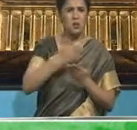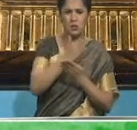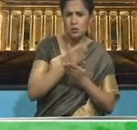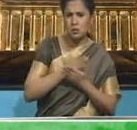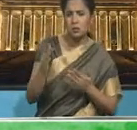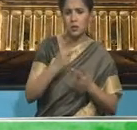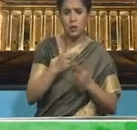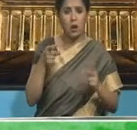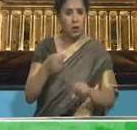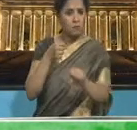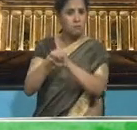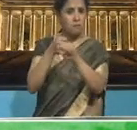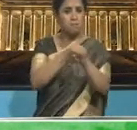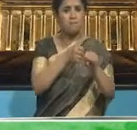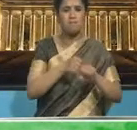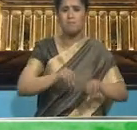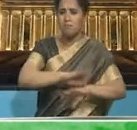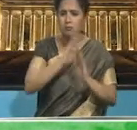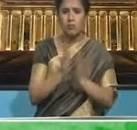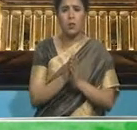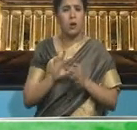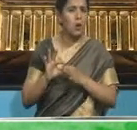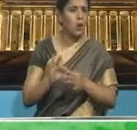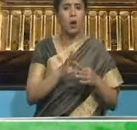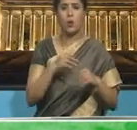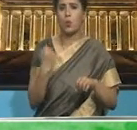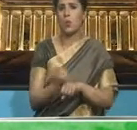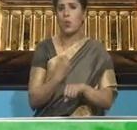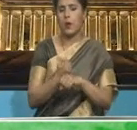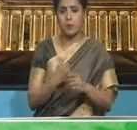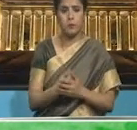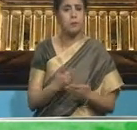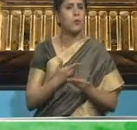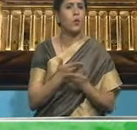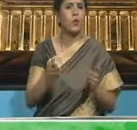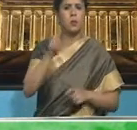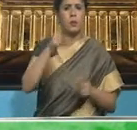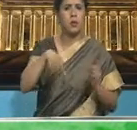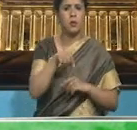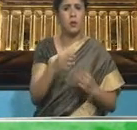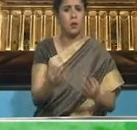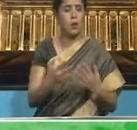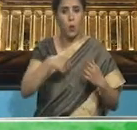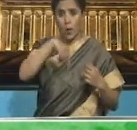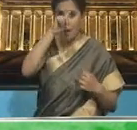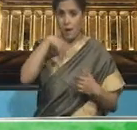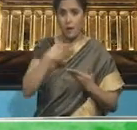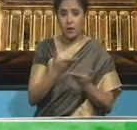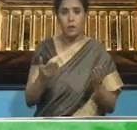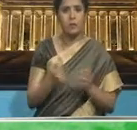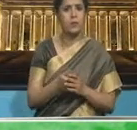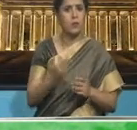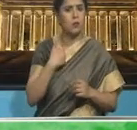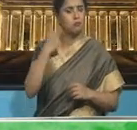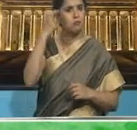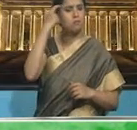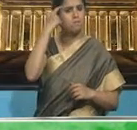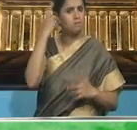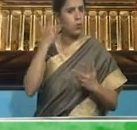विभूतियों के साथ मिलकर काम किया। जिन लोगों ने आधुनिक भारतीय चिंतन धारा